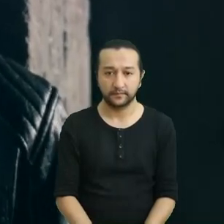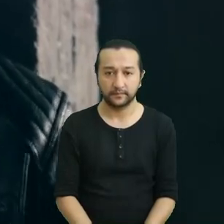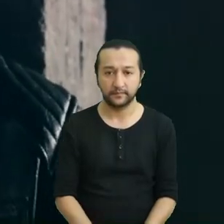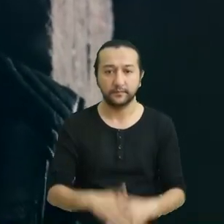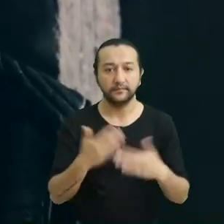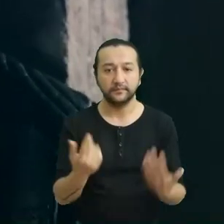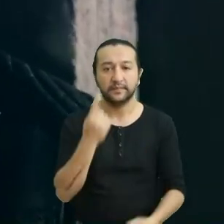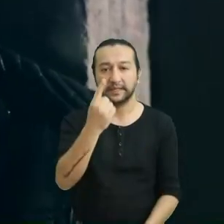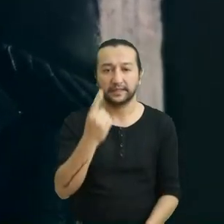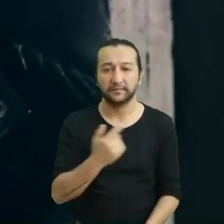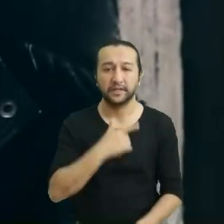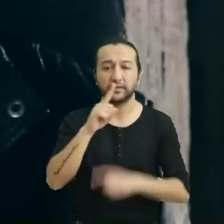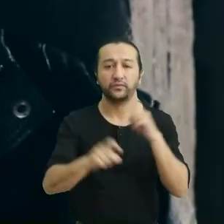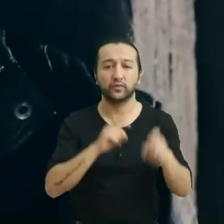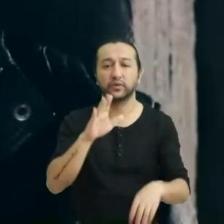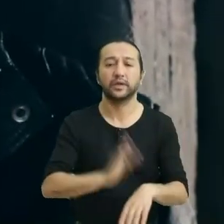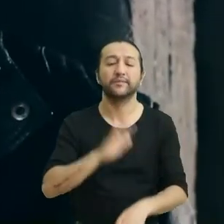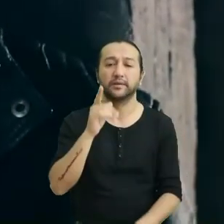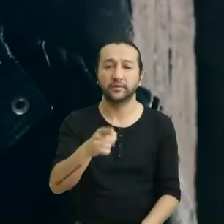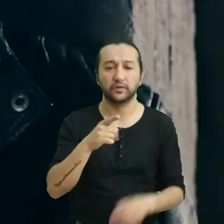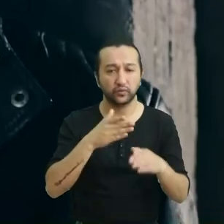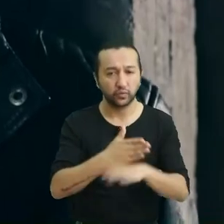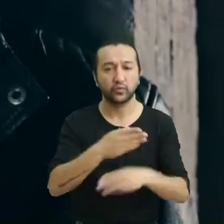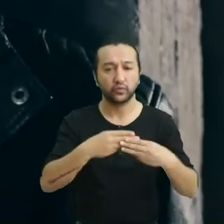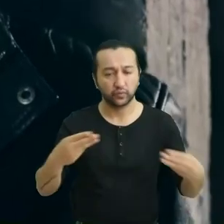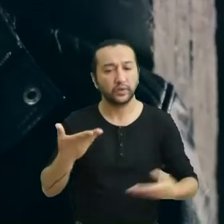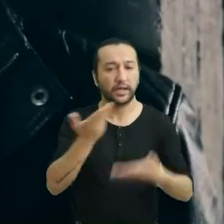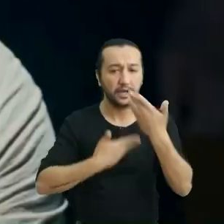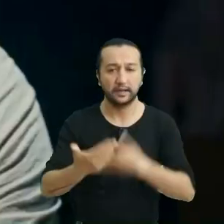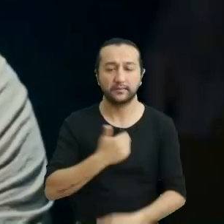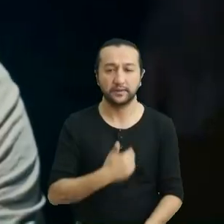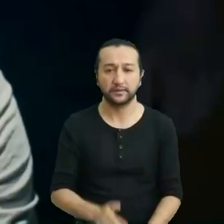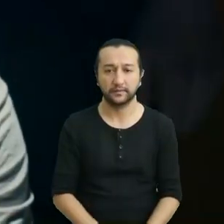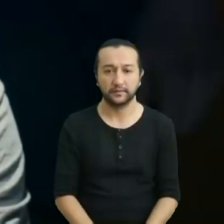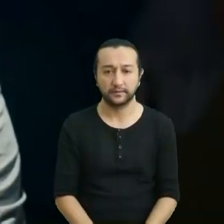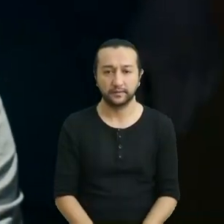Ya tek tek bana sordurma be İvan. Şunu doğru düzgün anlat.